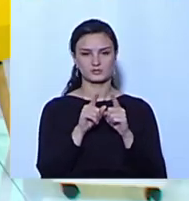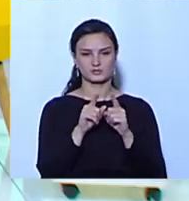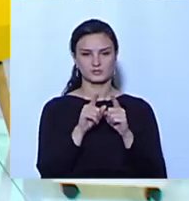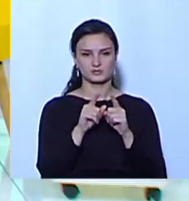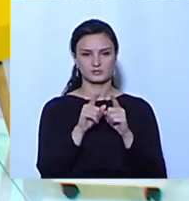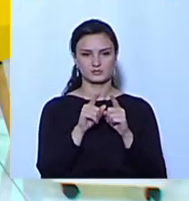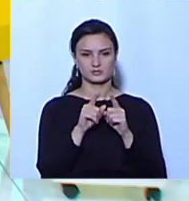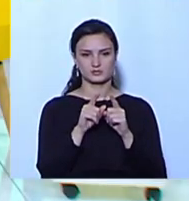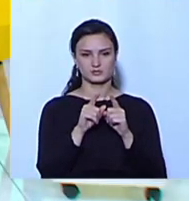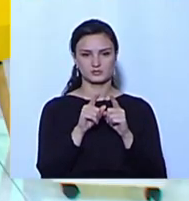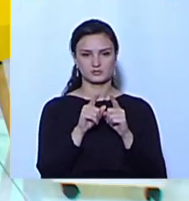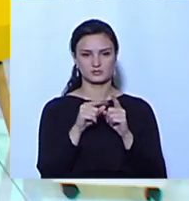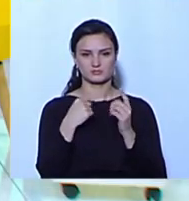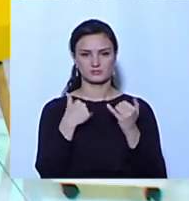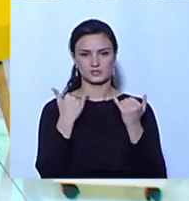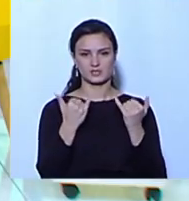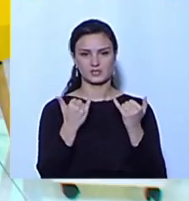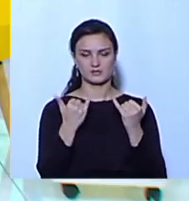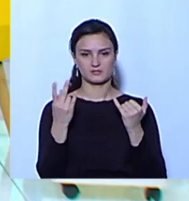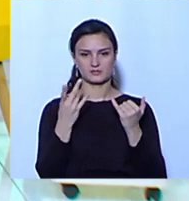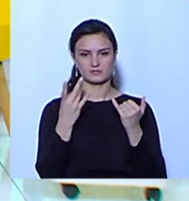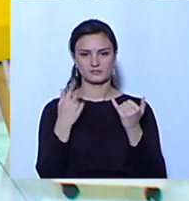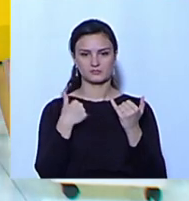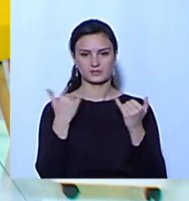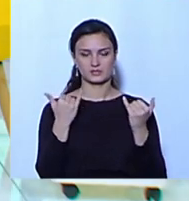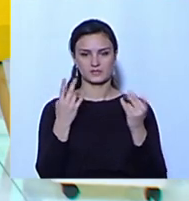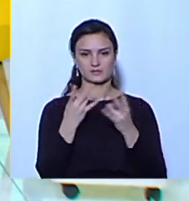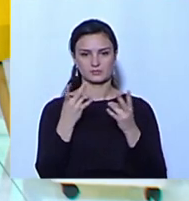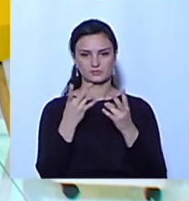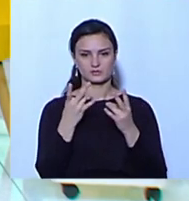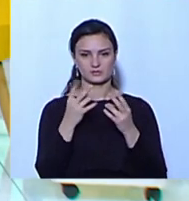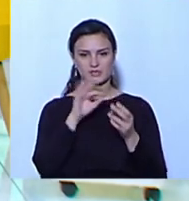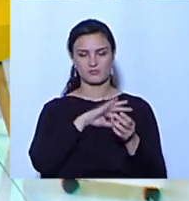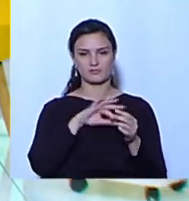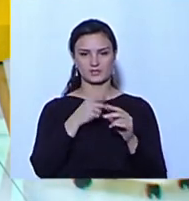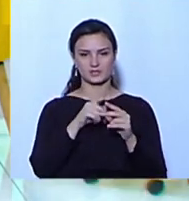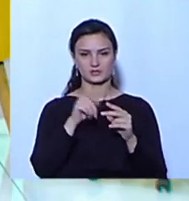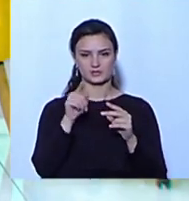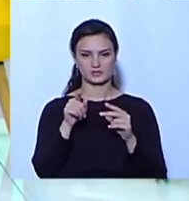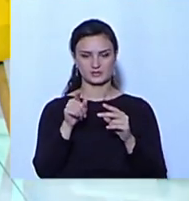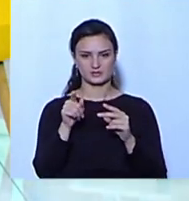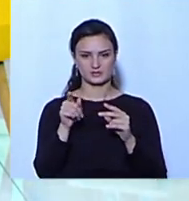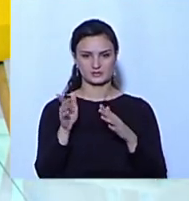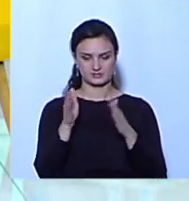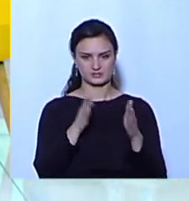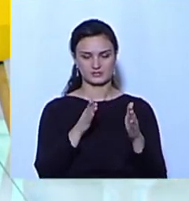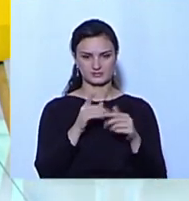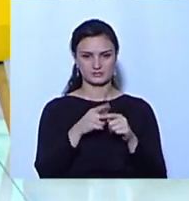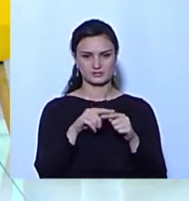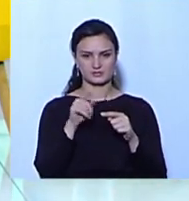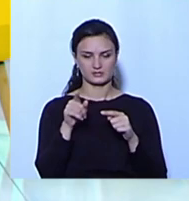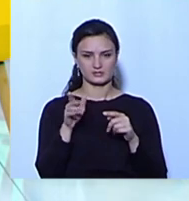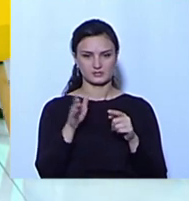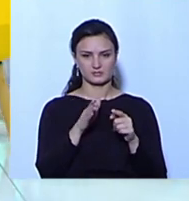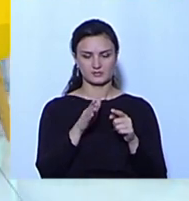კისერშიც არის მაშინ ხელების გაგვიჭირება. აი მე ახლავე უნდა დეტალები. აი ახლავე უნდა გამოვიყენო ეს მულაჟი. აი აქ